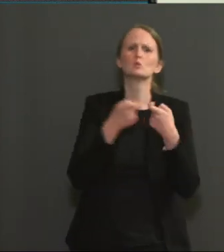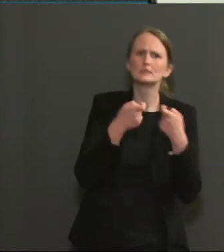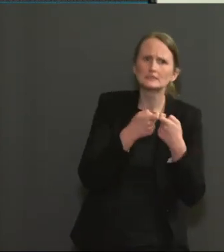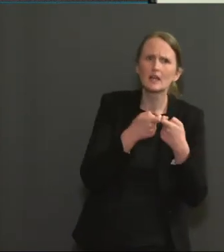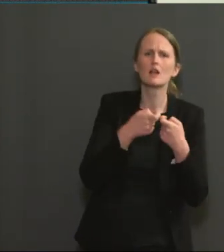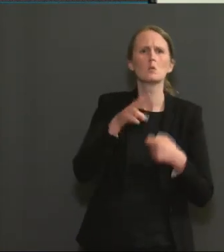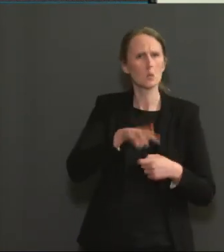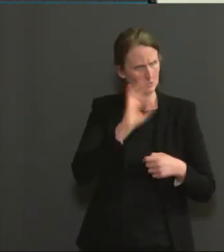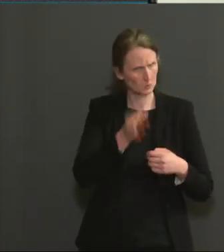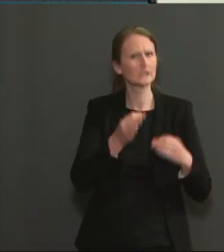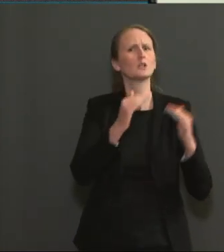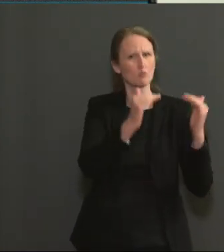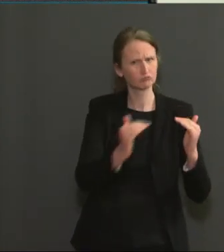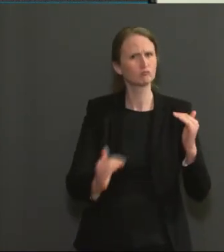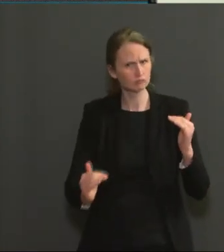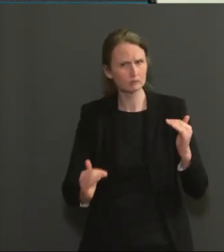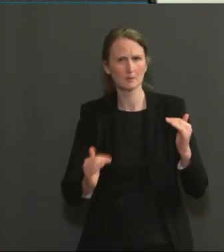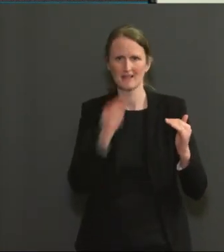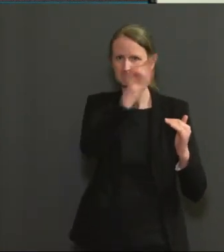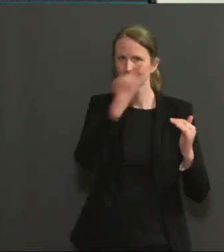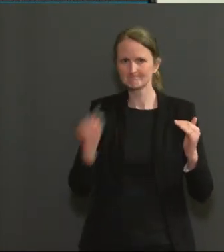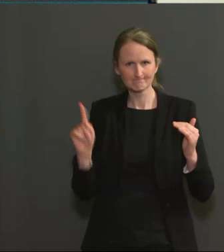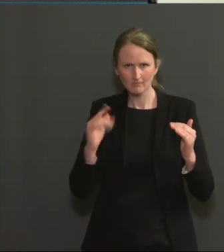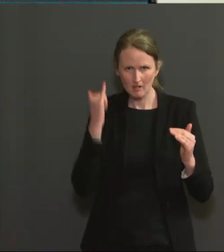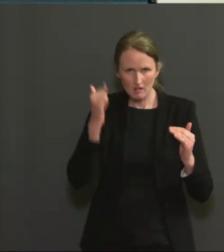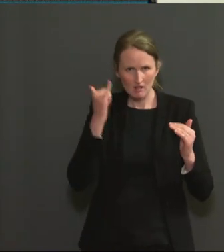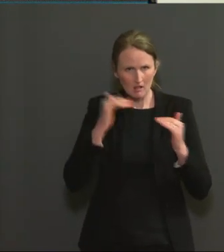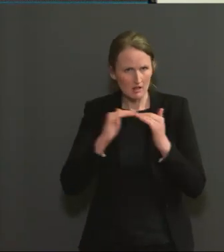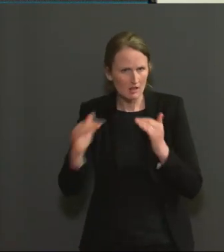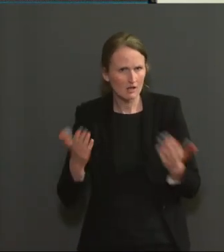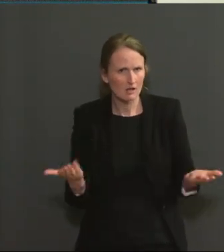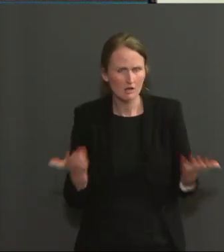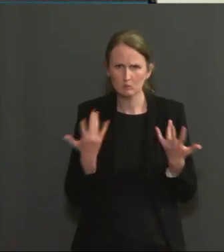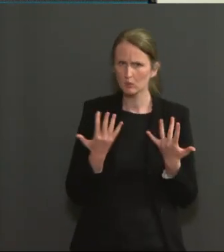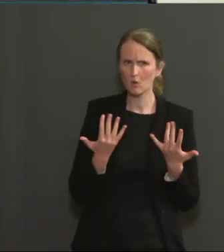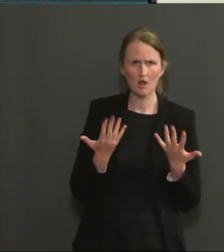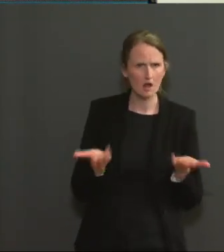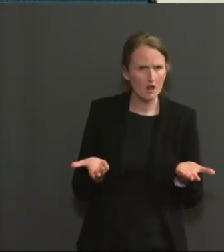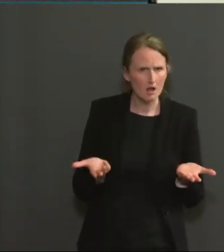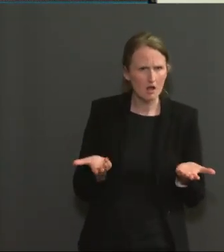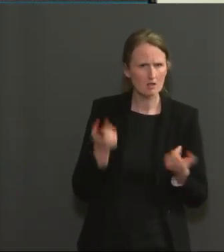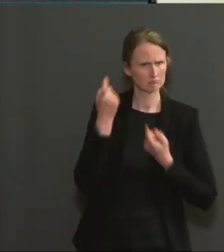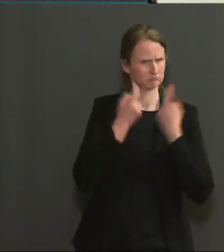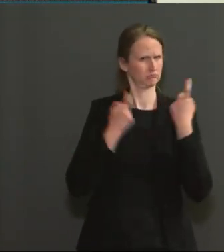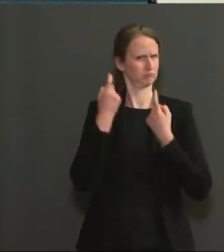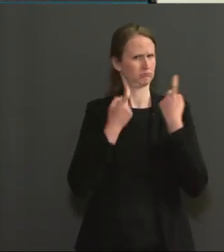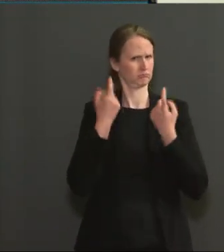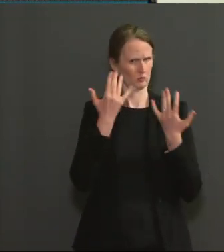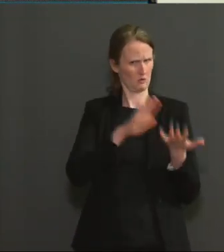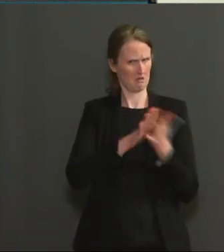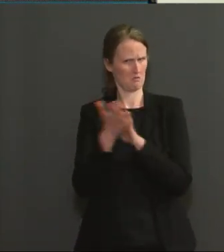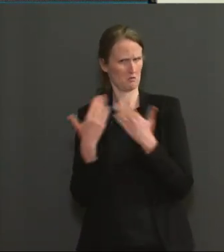baissés on ne connaît pas exactement la raison de ce phénomène il y a plusieurs éléments qui peuvent